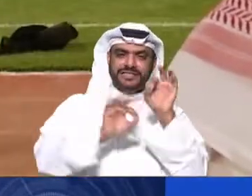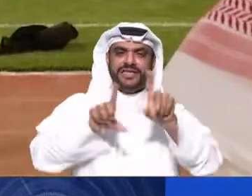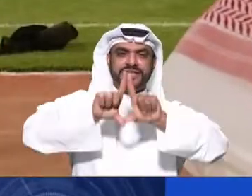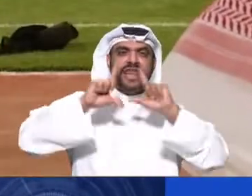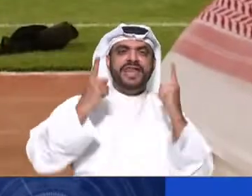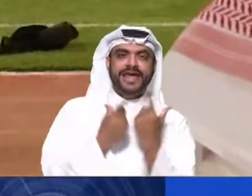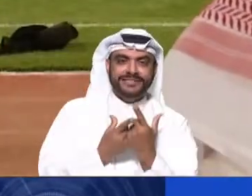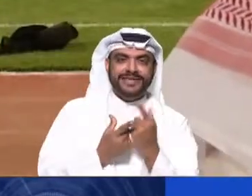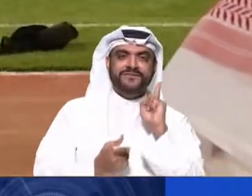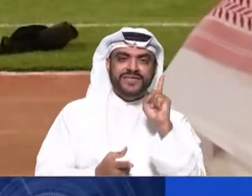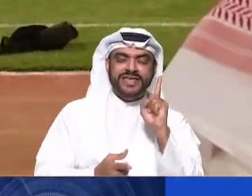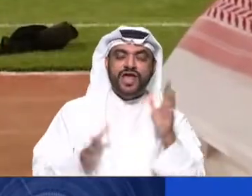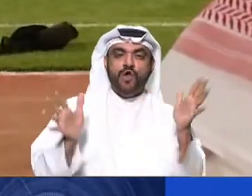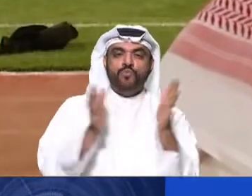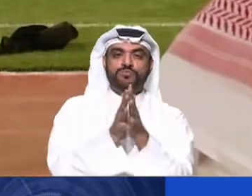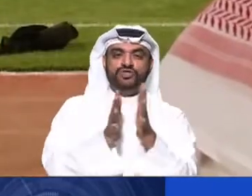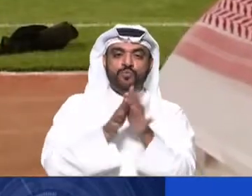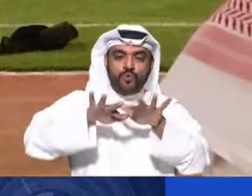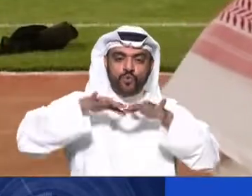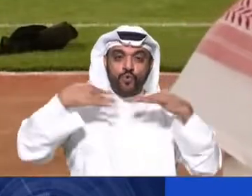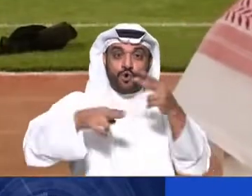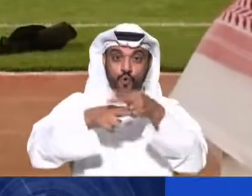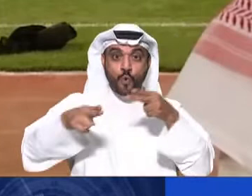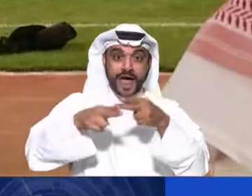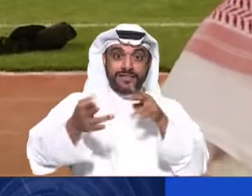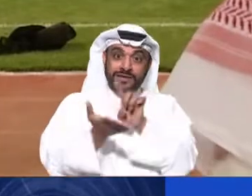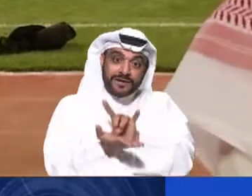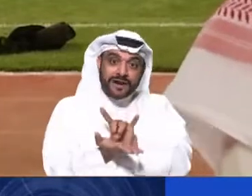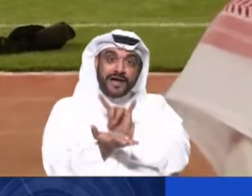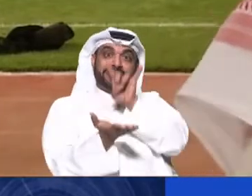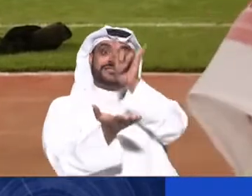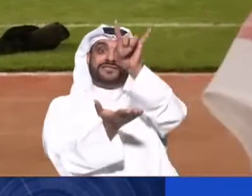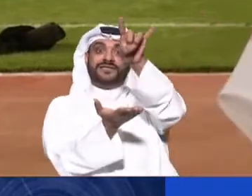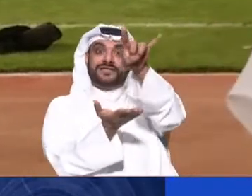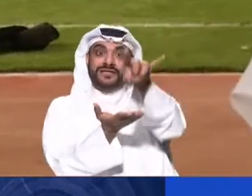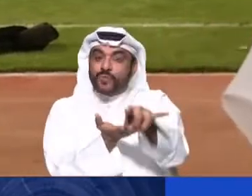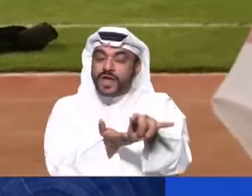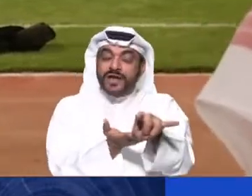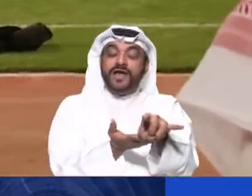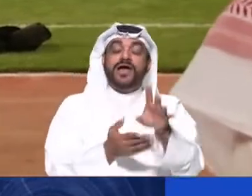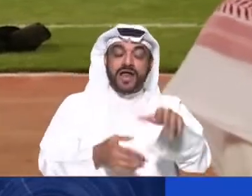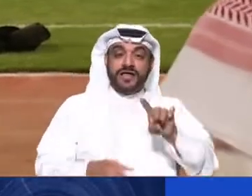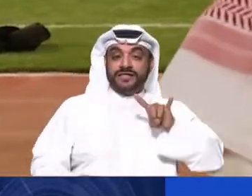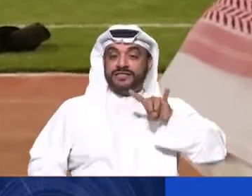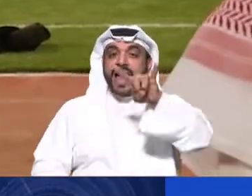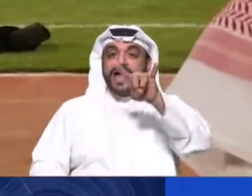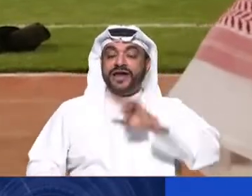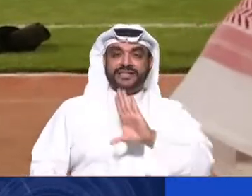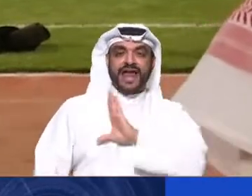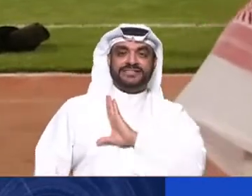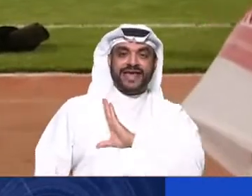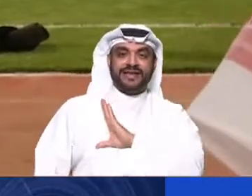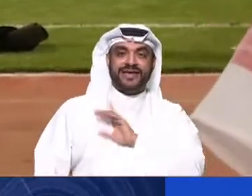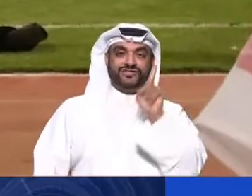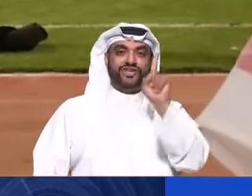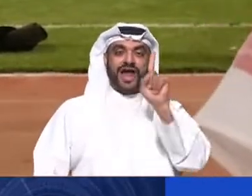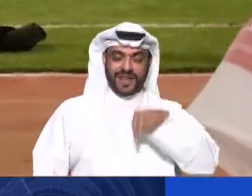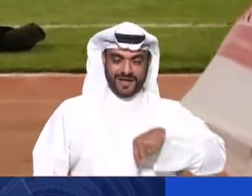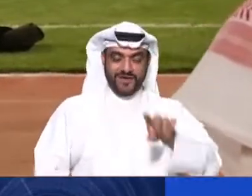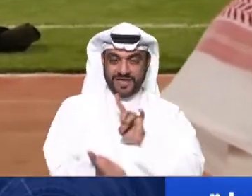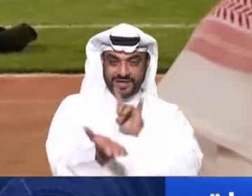غرفة عمليات لمتابعة الطائرة العسكرية التي أمر بها معالي النائب الأول لرئيس مجلس الوزراء ووزير